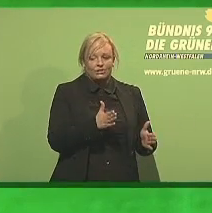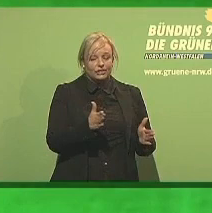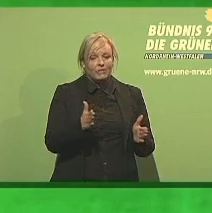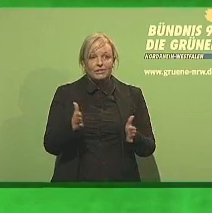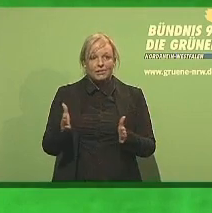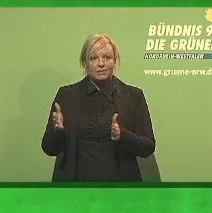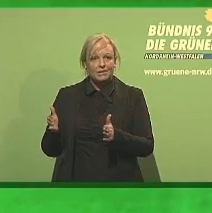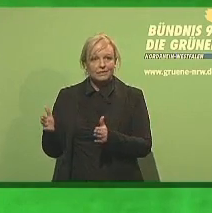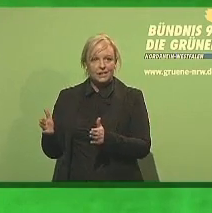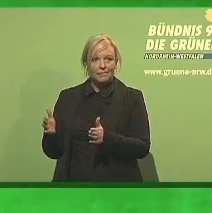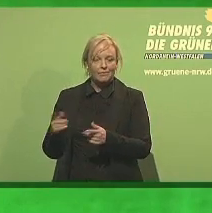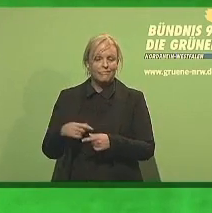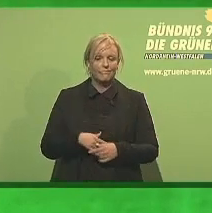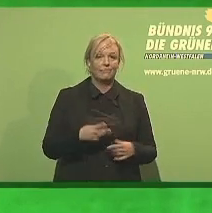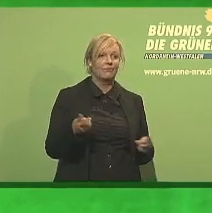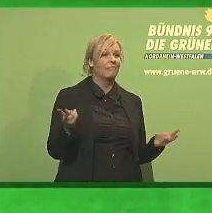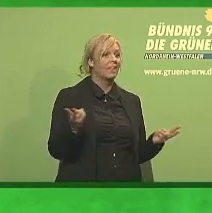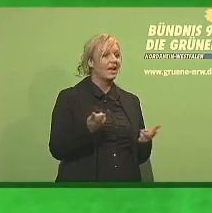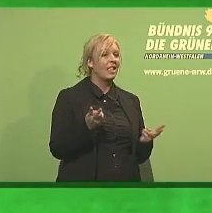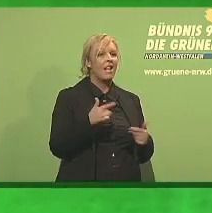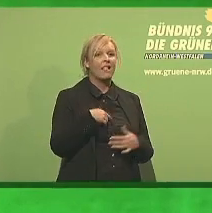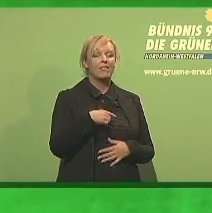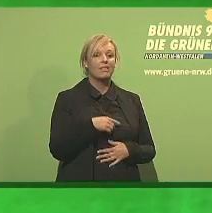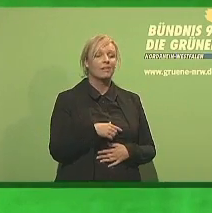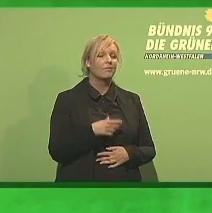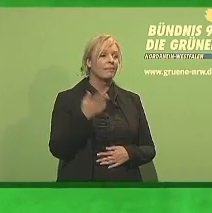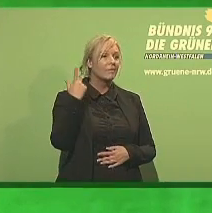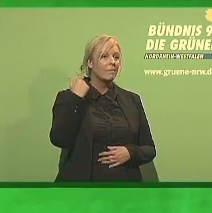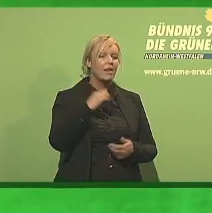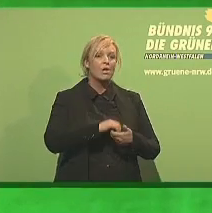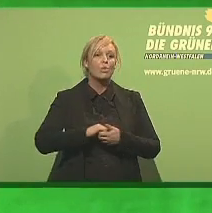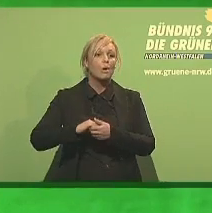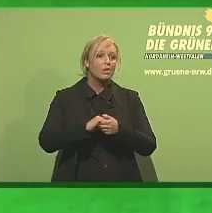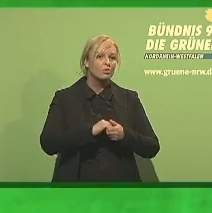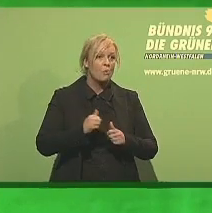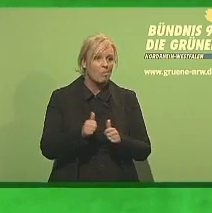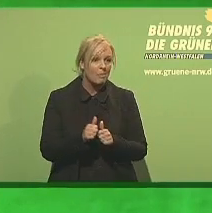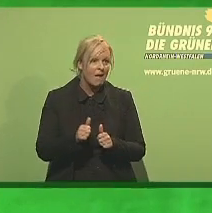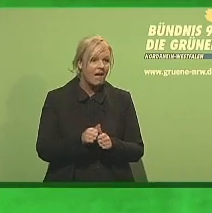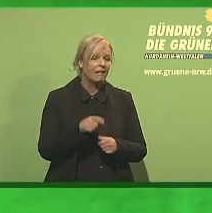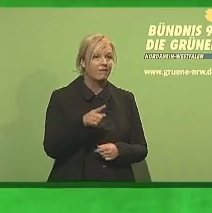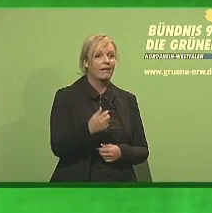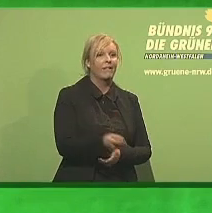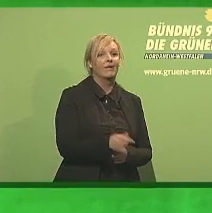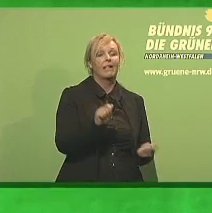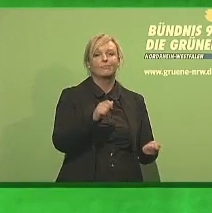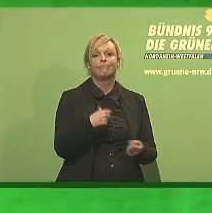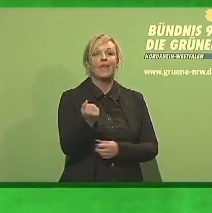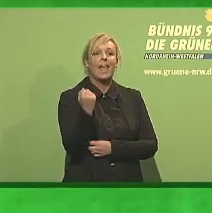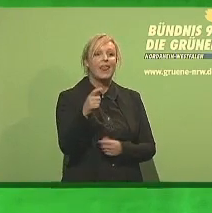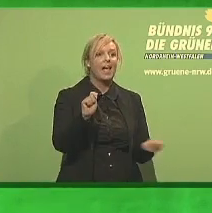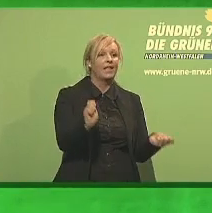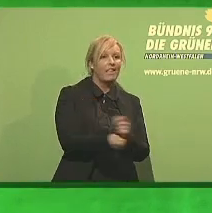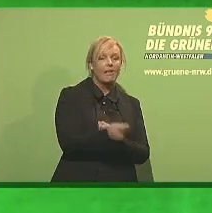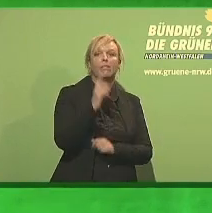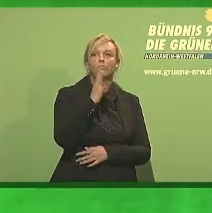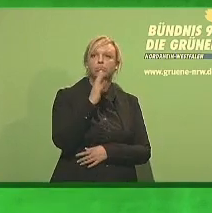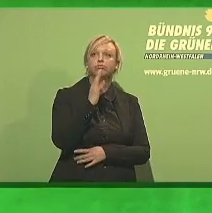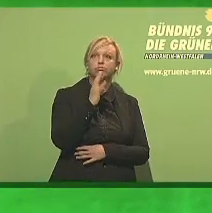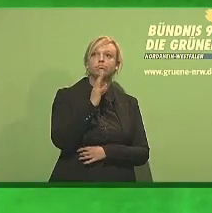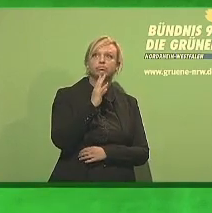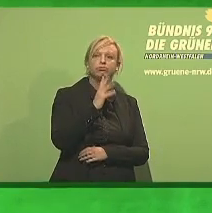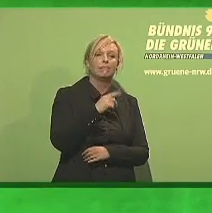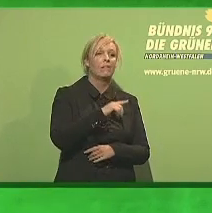wurden, egal, ob man auch noch einen Koalitionspartner hat, der von Energiewende redet, aber beim Steigerlied